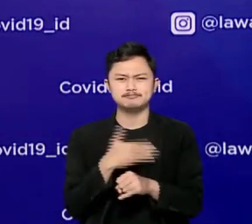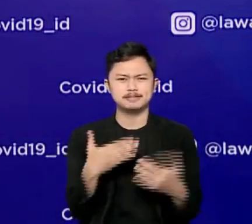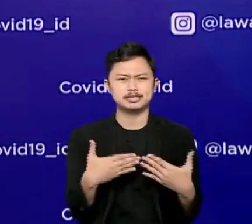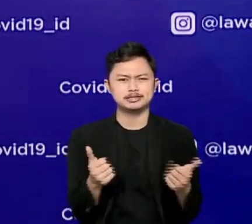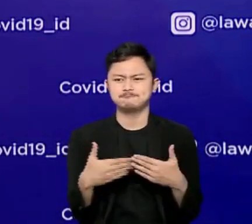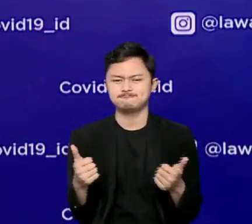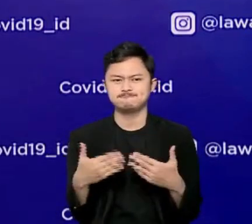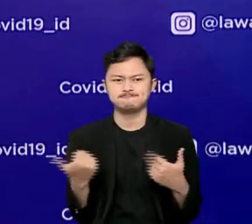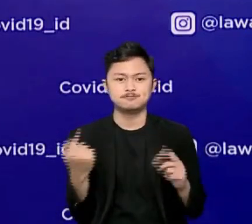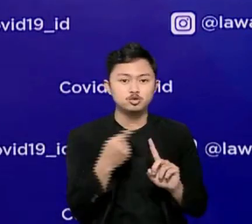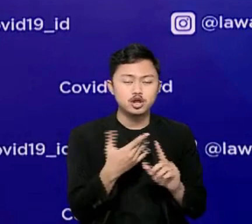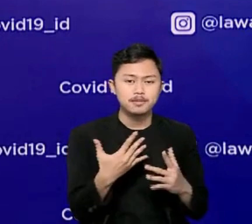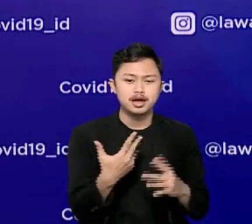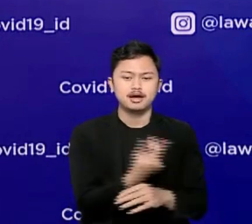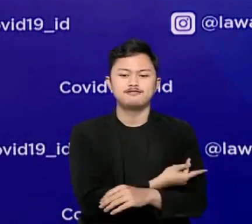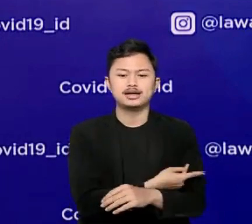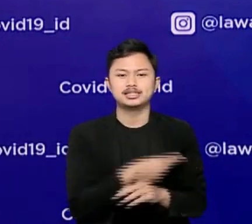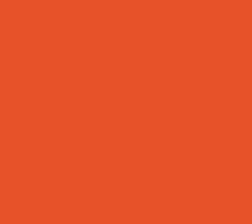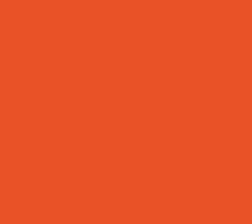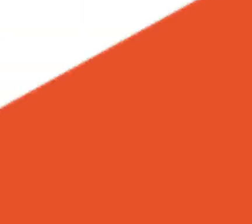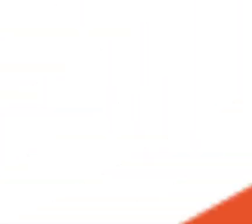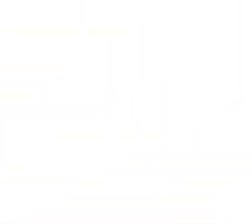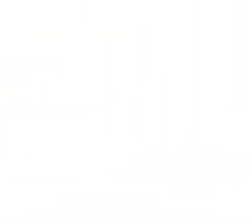dipersiapkan untuk digunakan sebagai vaksin booster.